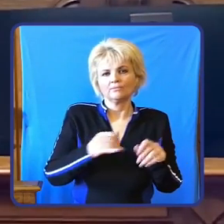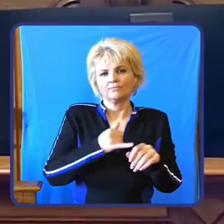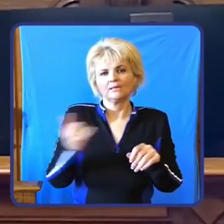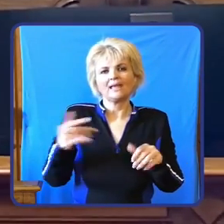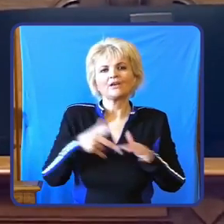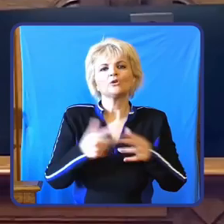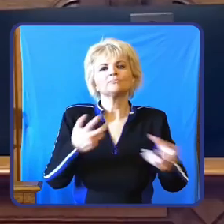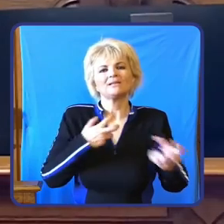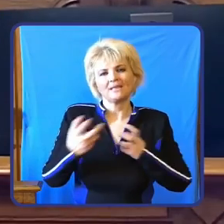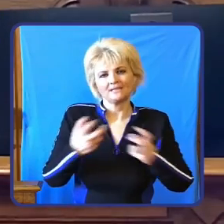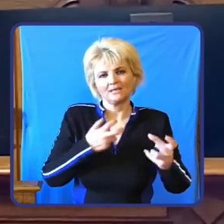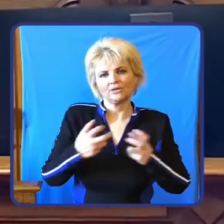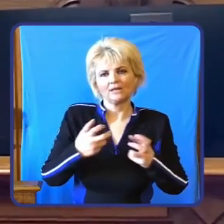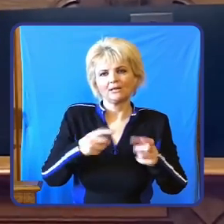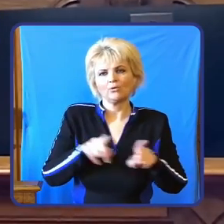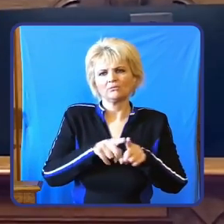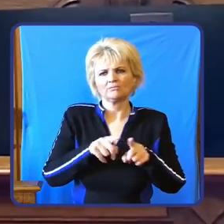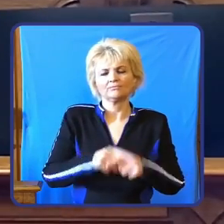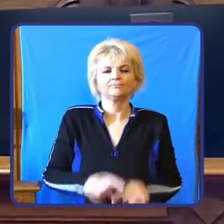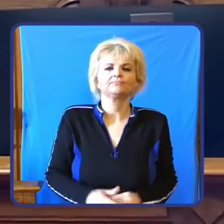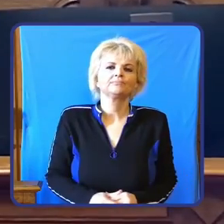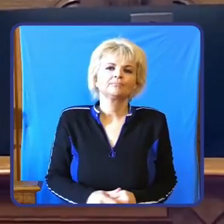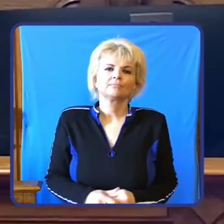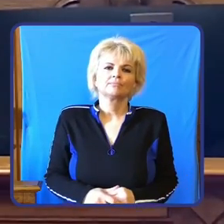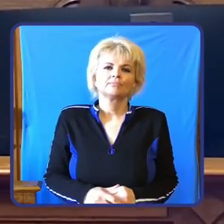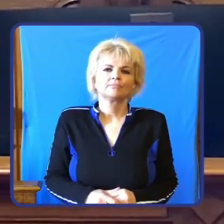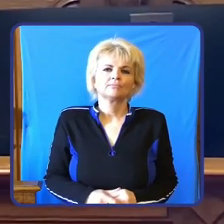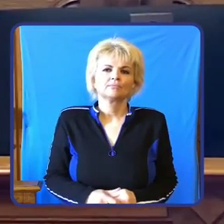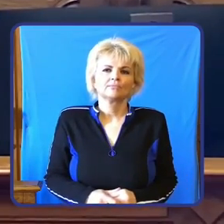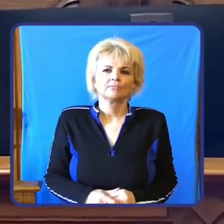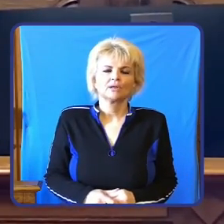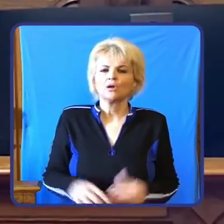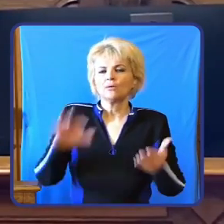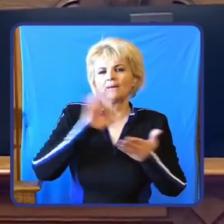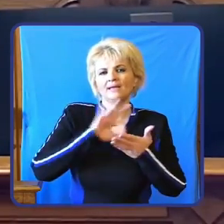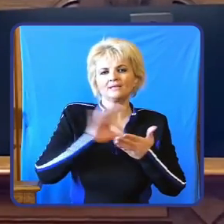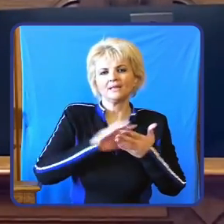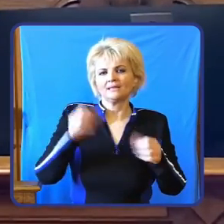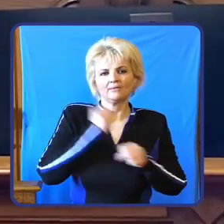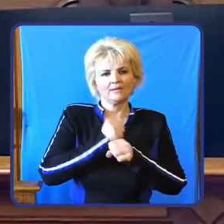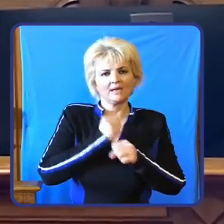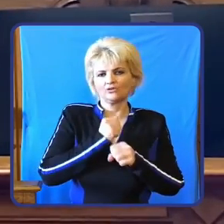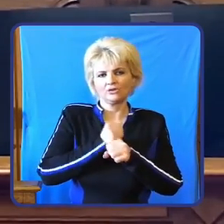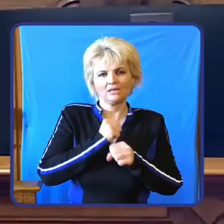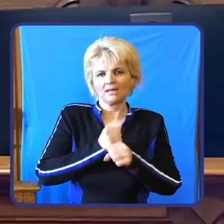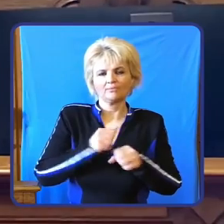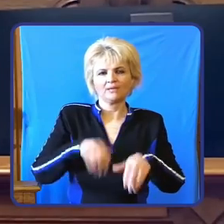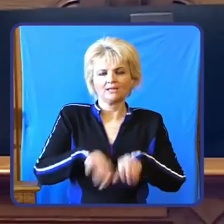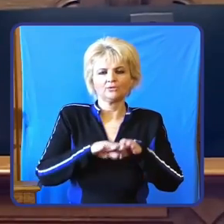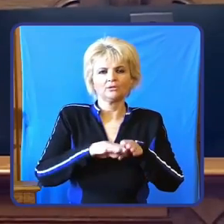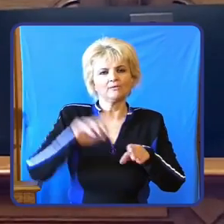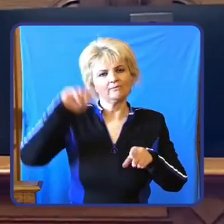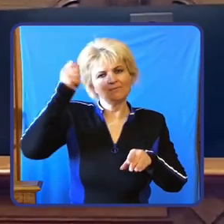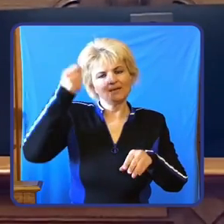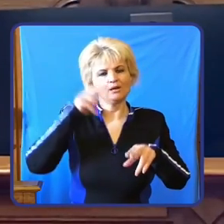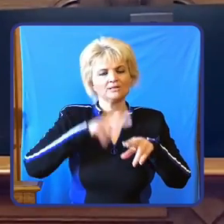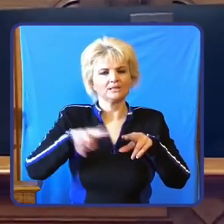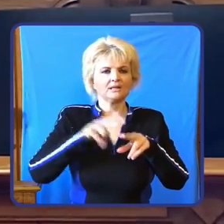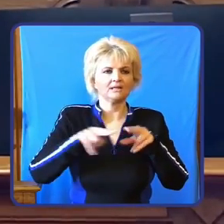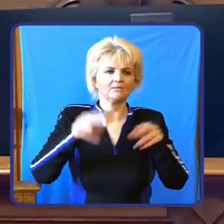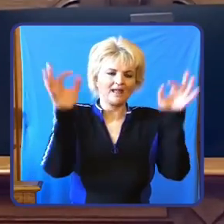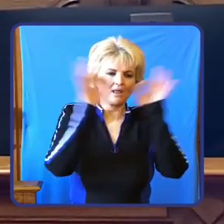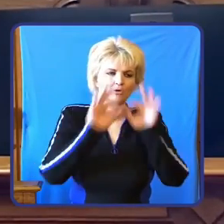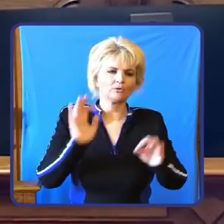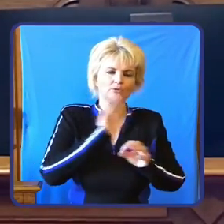amihez még a működési engedélyükben bejegyzett tevékenység sem társult. Jó, tehát egy villanyszerelő vállalkozónak kertészeti munkát